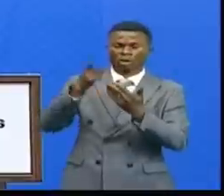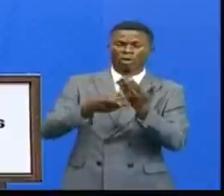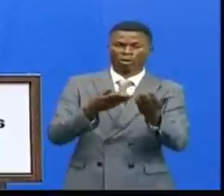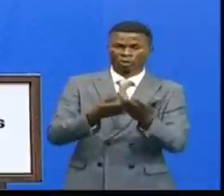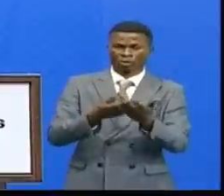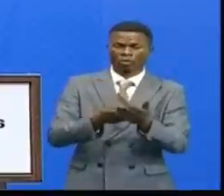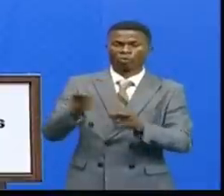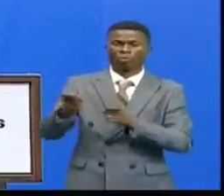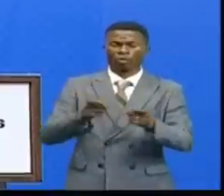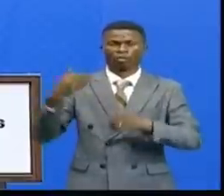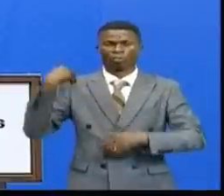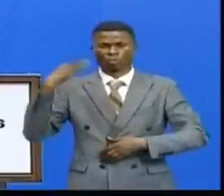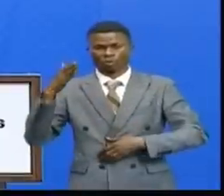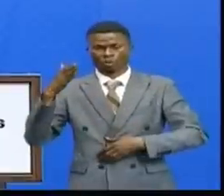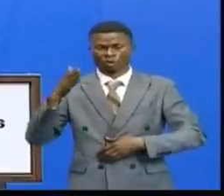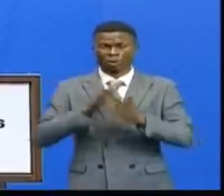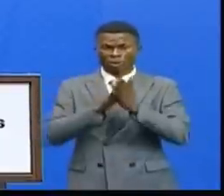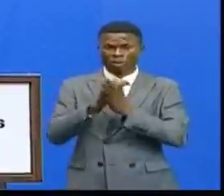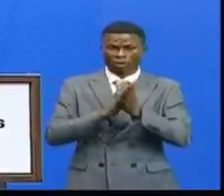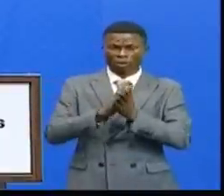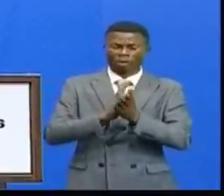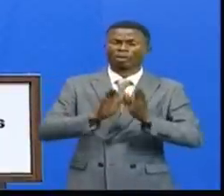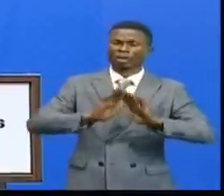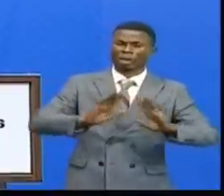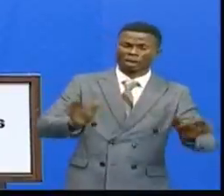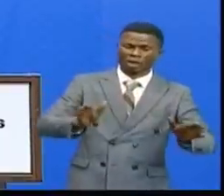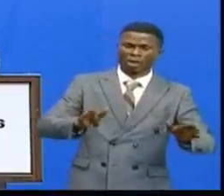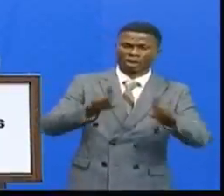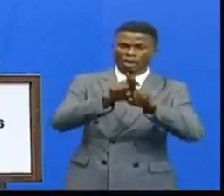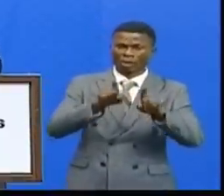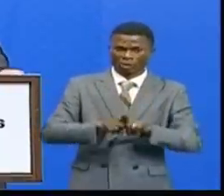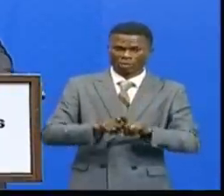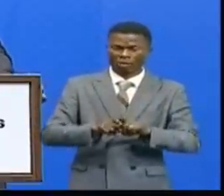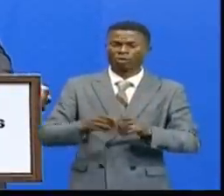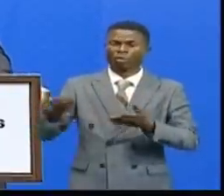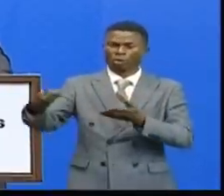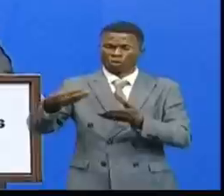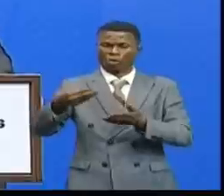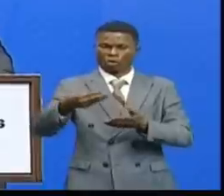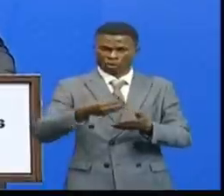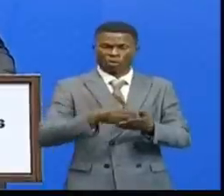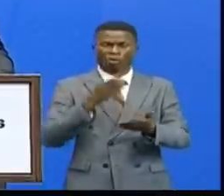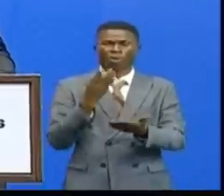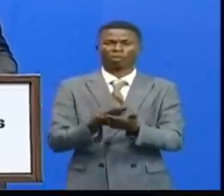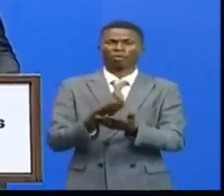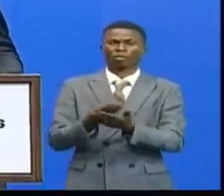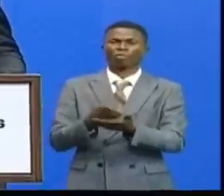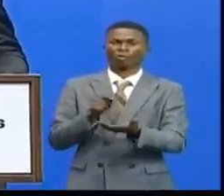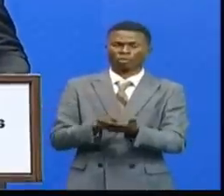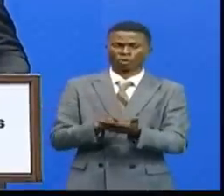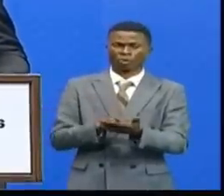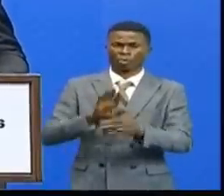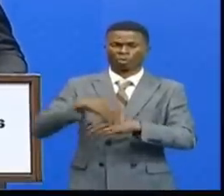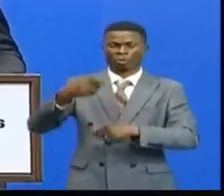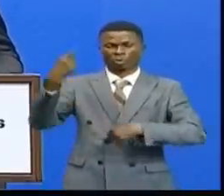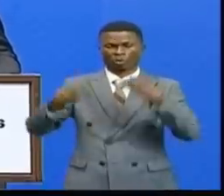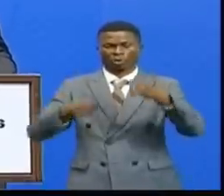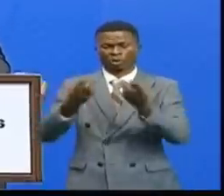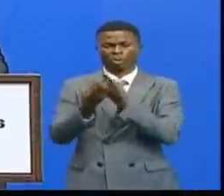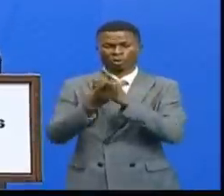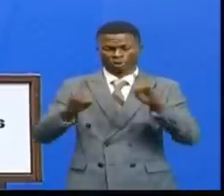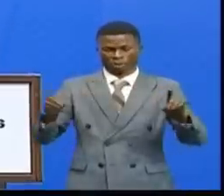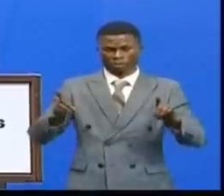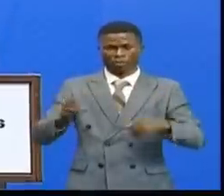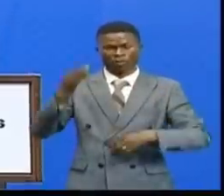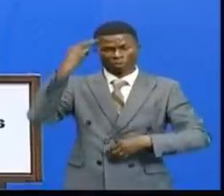de la gestion publique axée sur la performance et de la régulation budgétaire. Après débat et